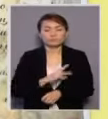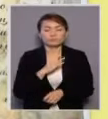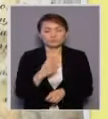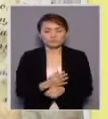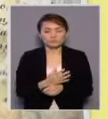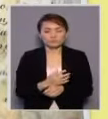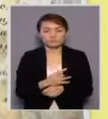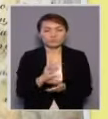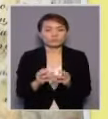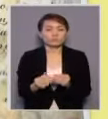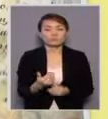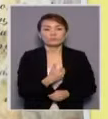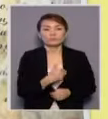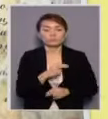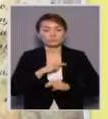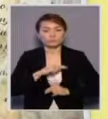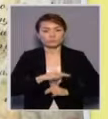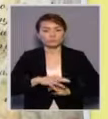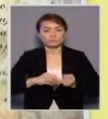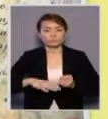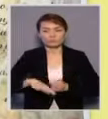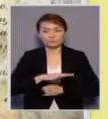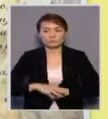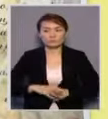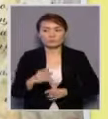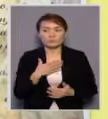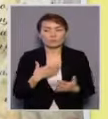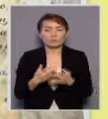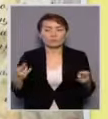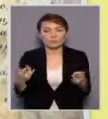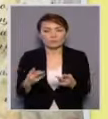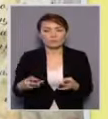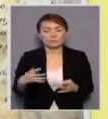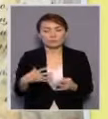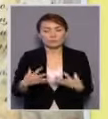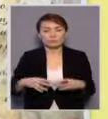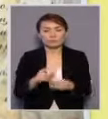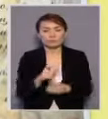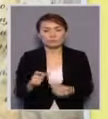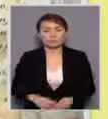глазах которые хотят трудиться во благо страны быть активными представителями общества